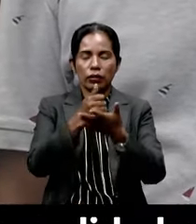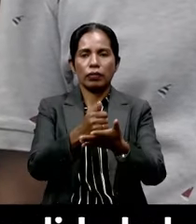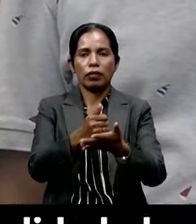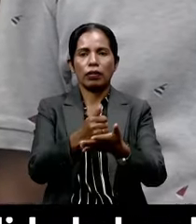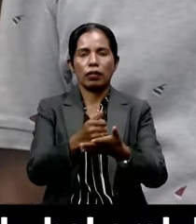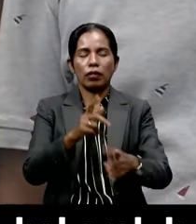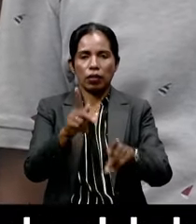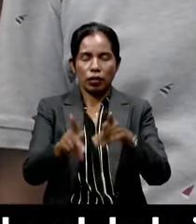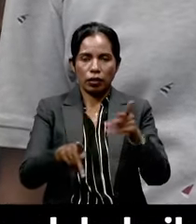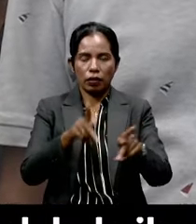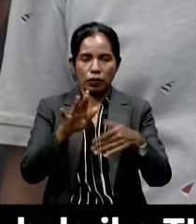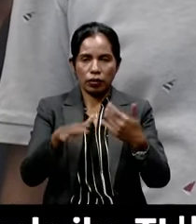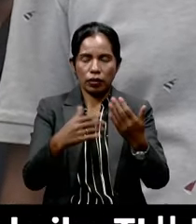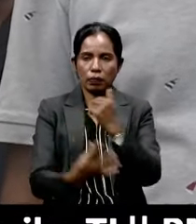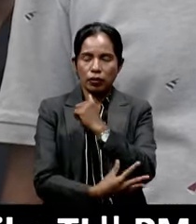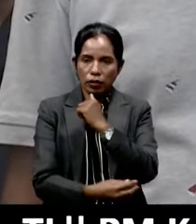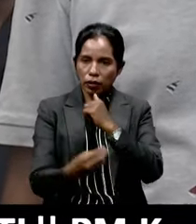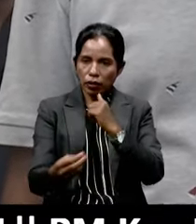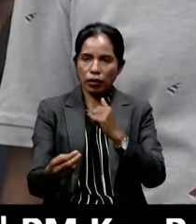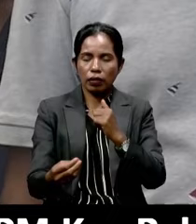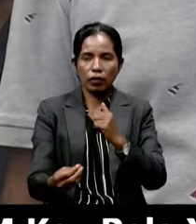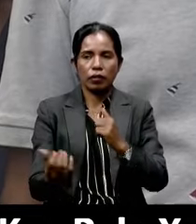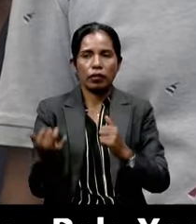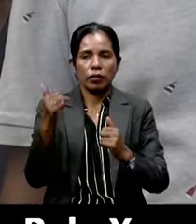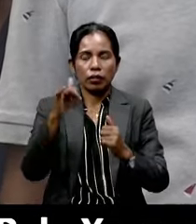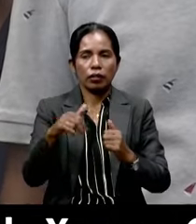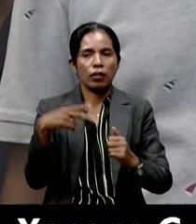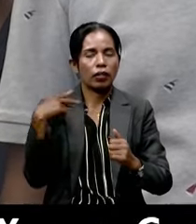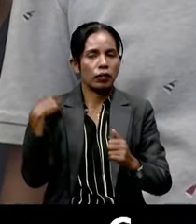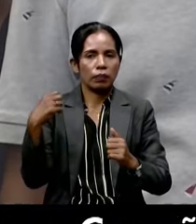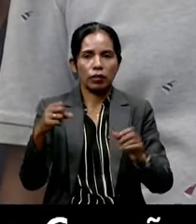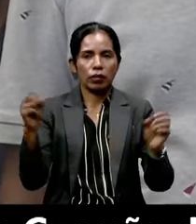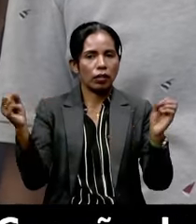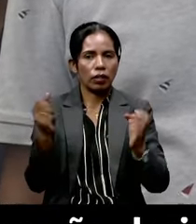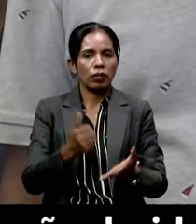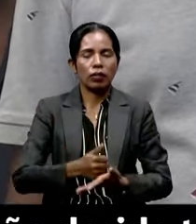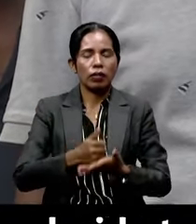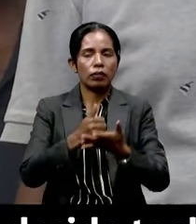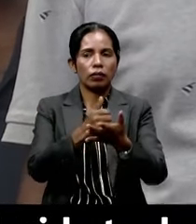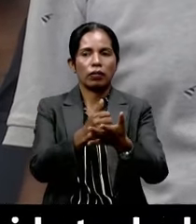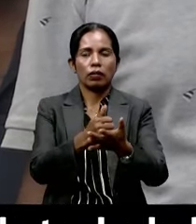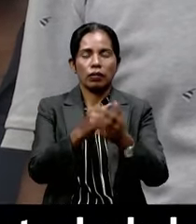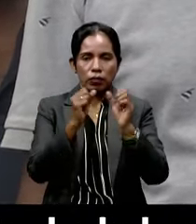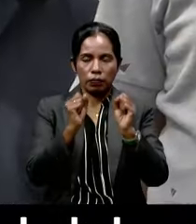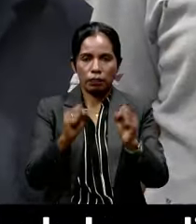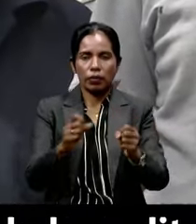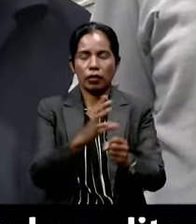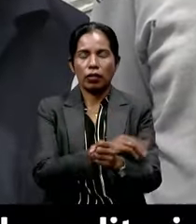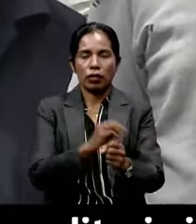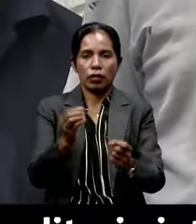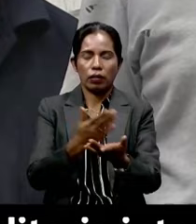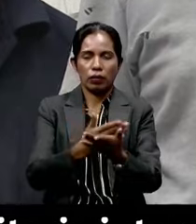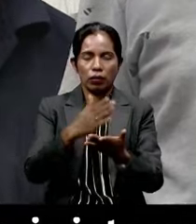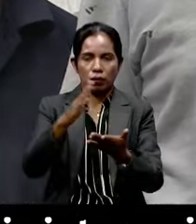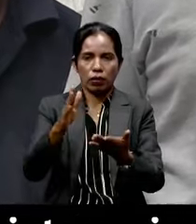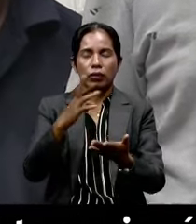ni mia komita di sira nebe maka kebit lato para tu sosa